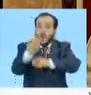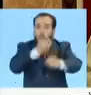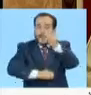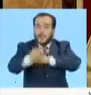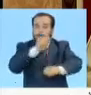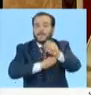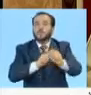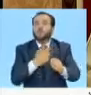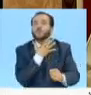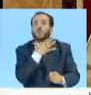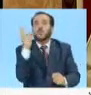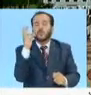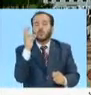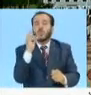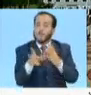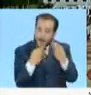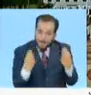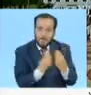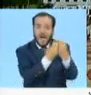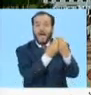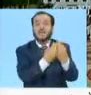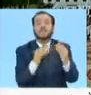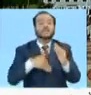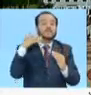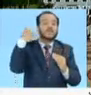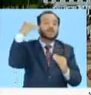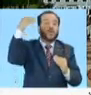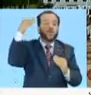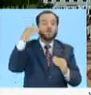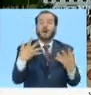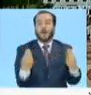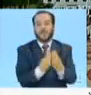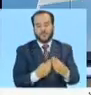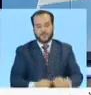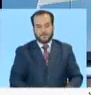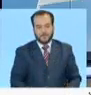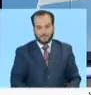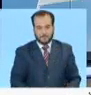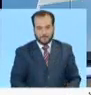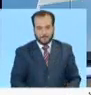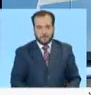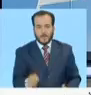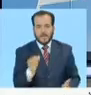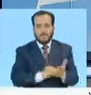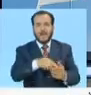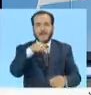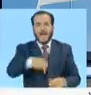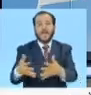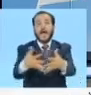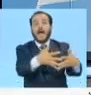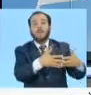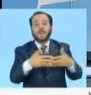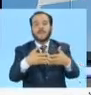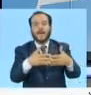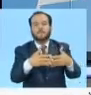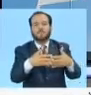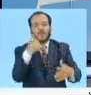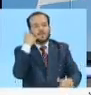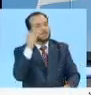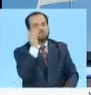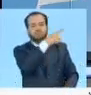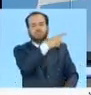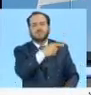عملها واللحاق بركب التطور والإصلاح. وينضم إلينا من واشنطن خليل